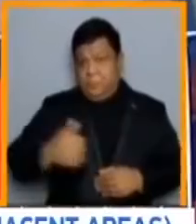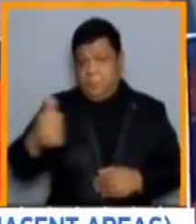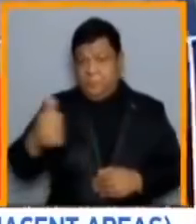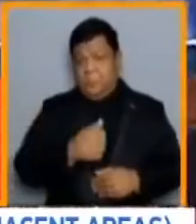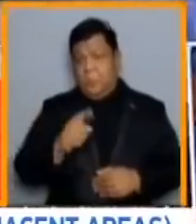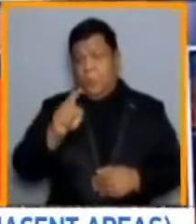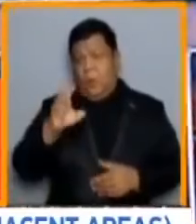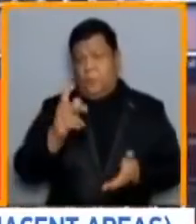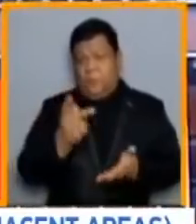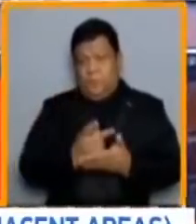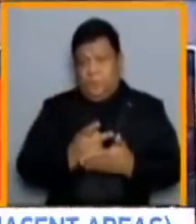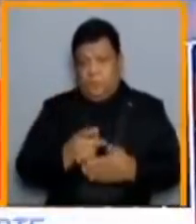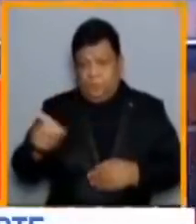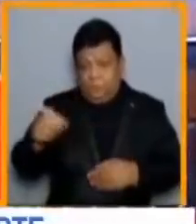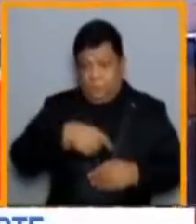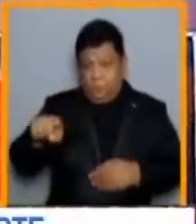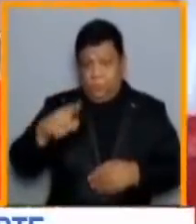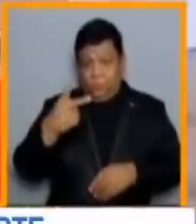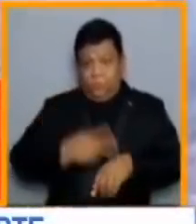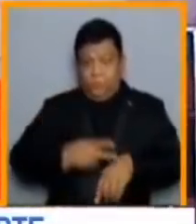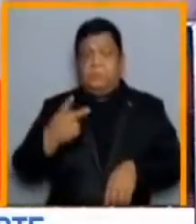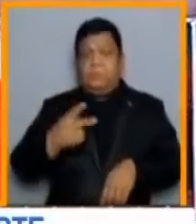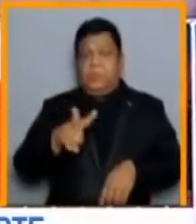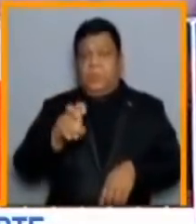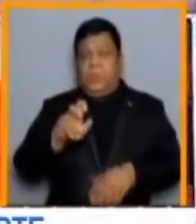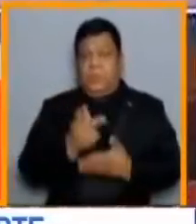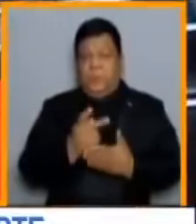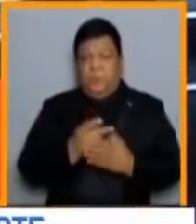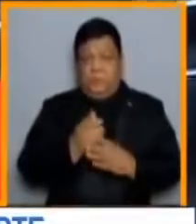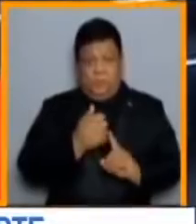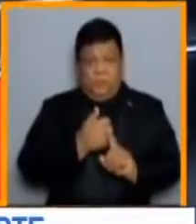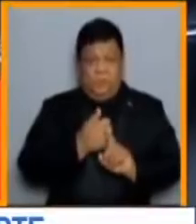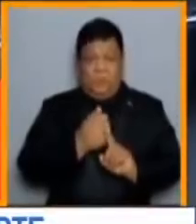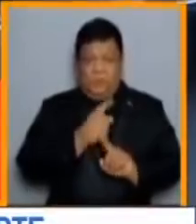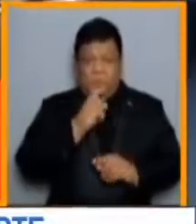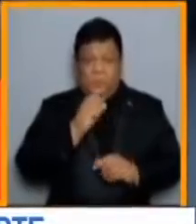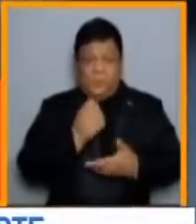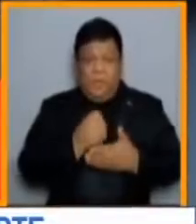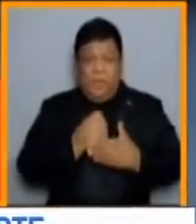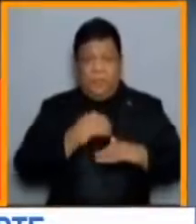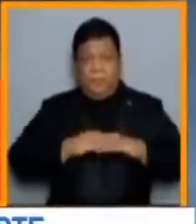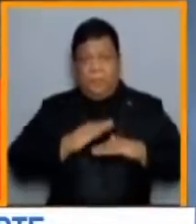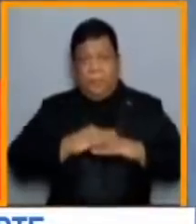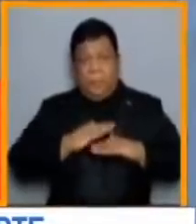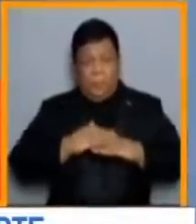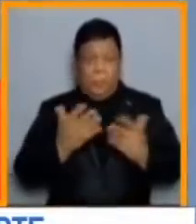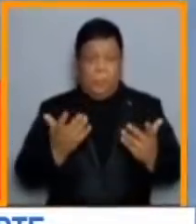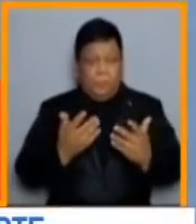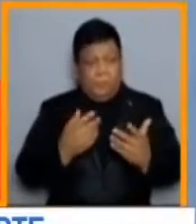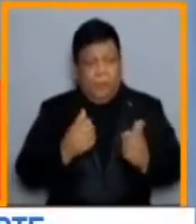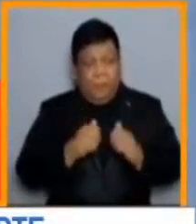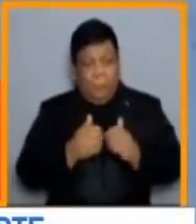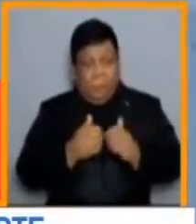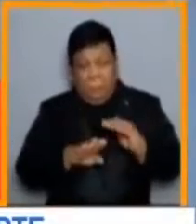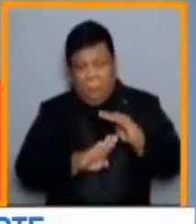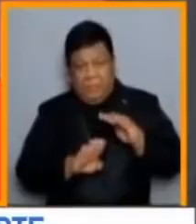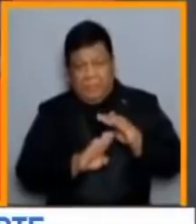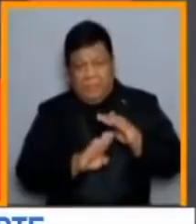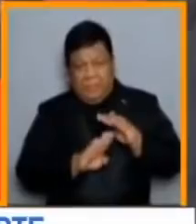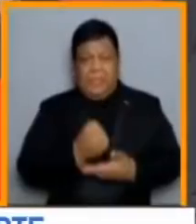araw. Minimum wage earner lang siya kaya napakahirap raw pagkasyahin ang kinikita niya. Mas lalong di niya kakayanin pag tumaas pa ang